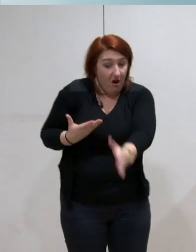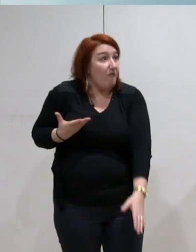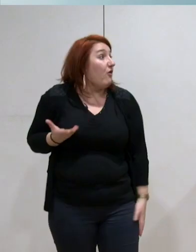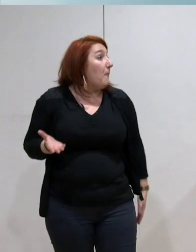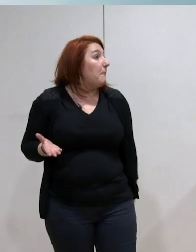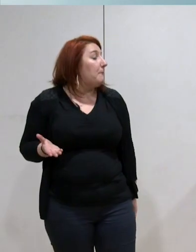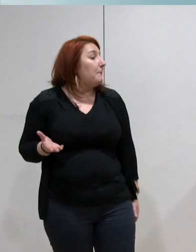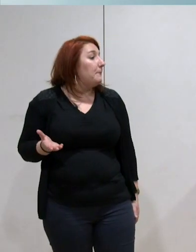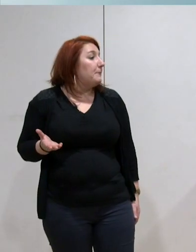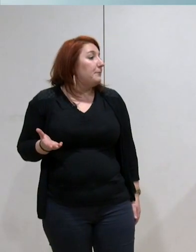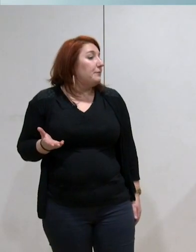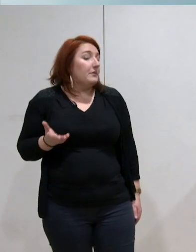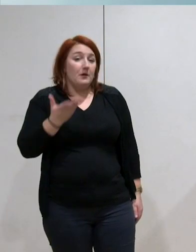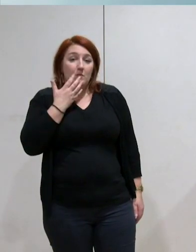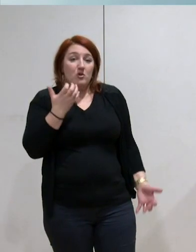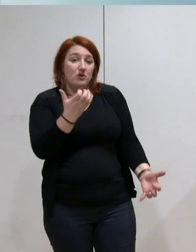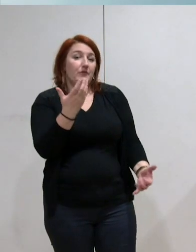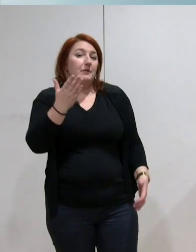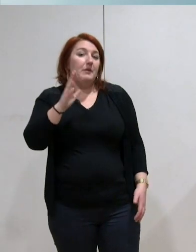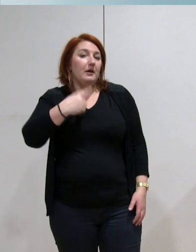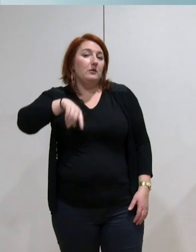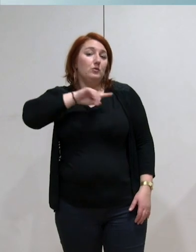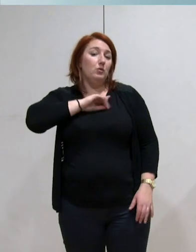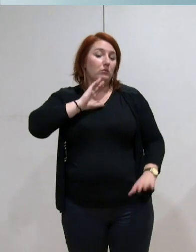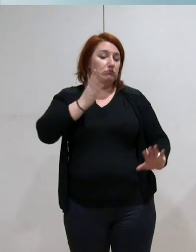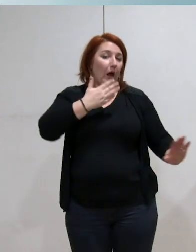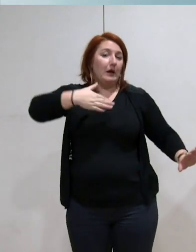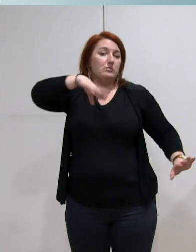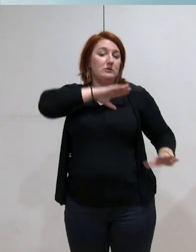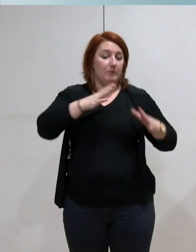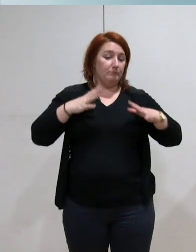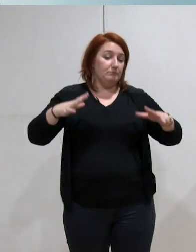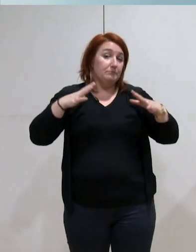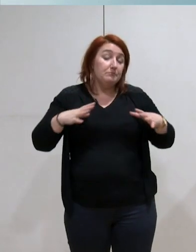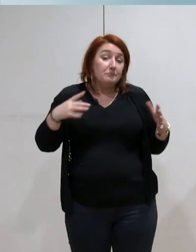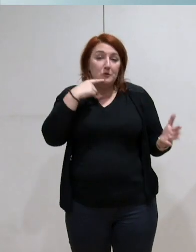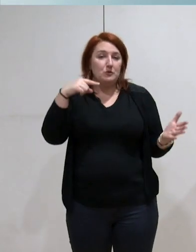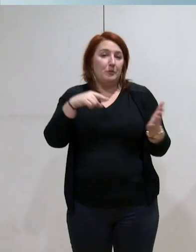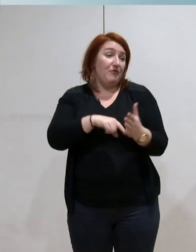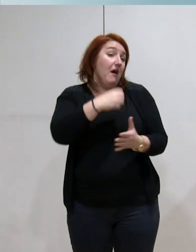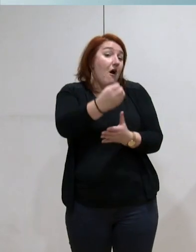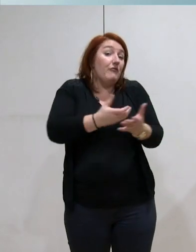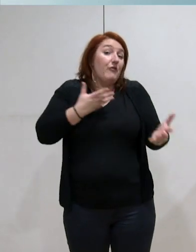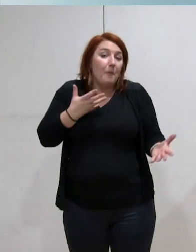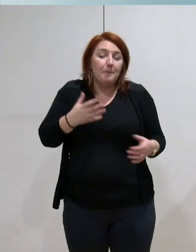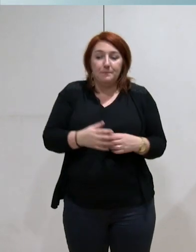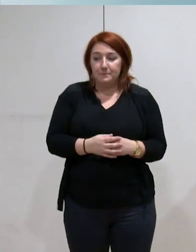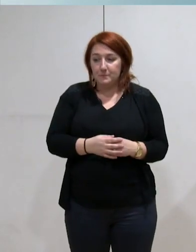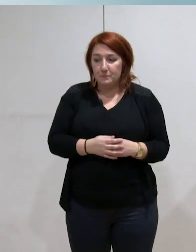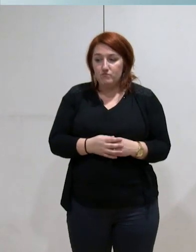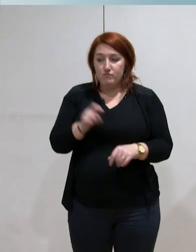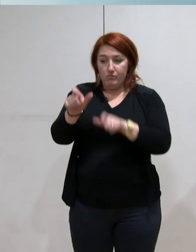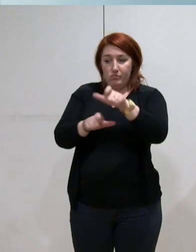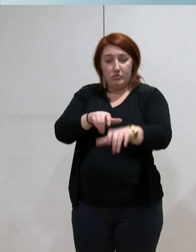dont j'aurai aimé mais nous ne sommes pas en responsabilité que cette donnée soit connue selon laquelle il y aurait des